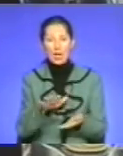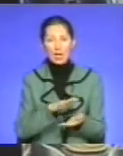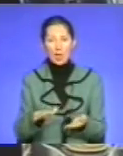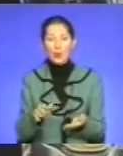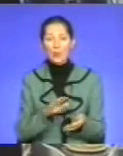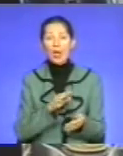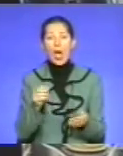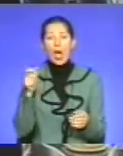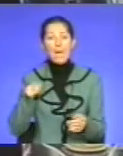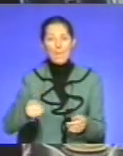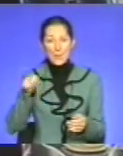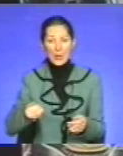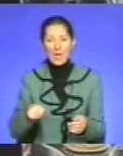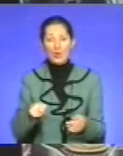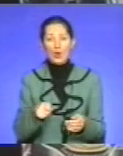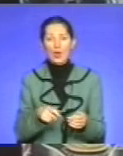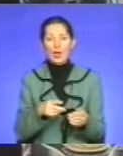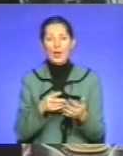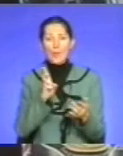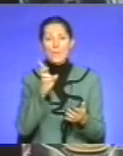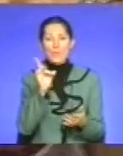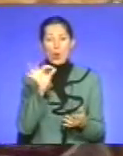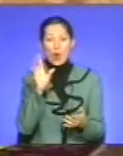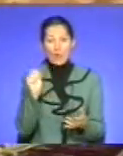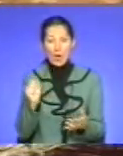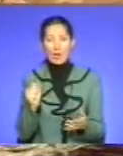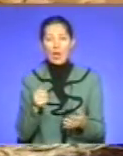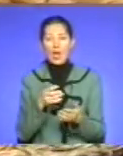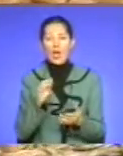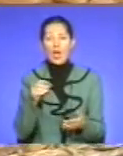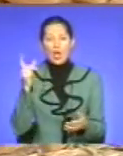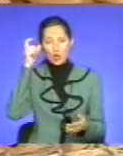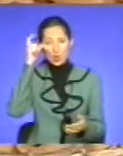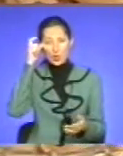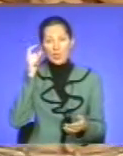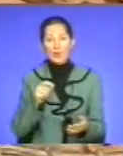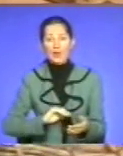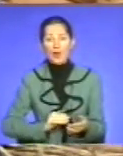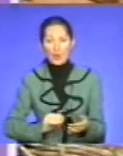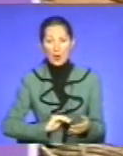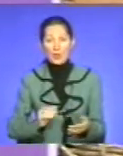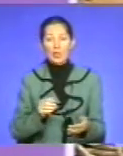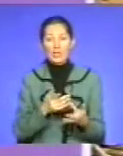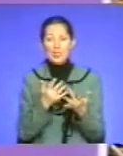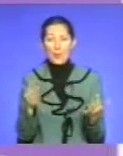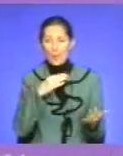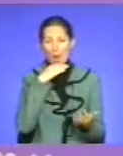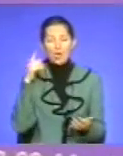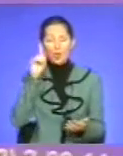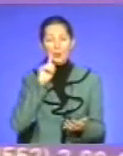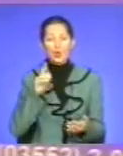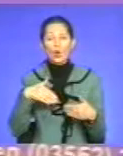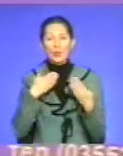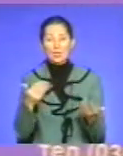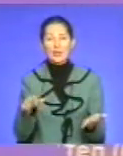напої Миколинецького бровара, вафельна продукція Чортківського товариства «Ваврик і компанія» і ще багато смачного представила